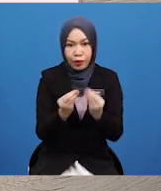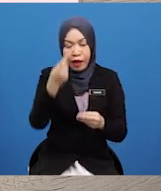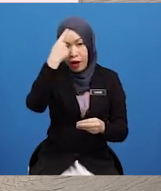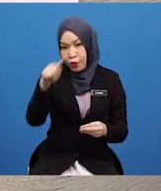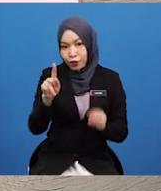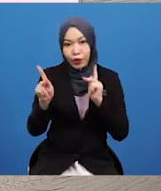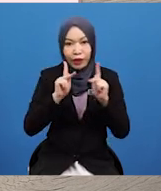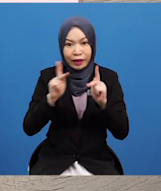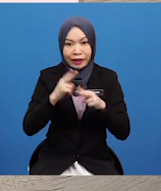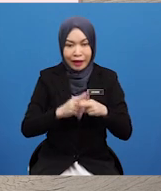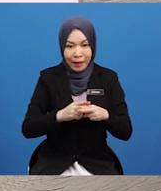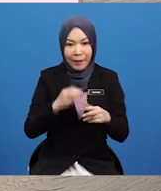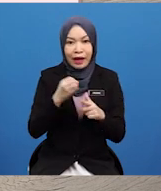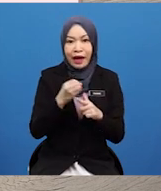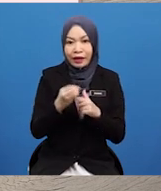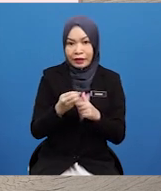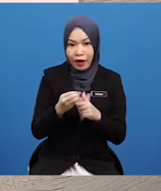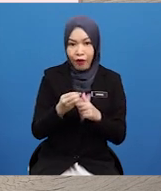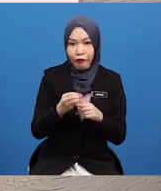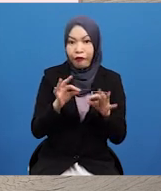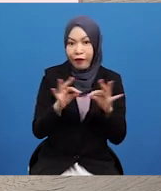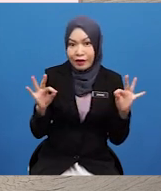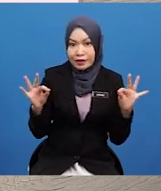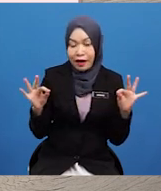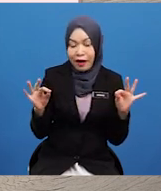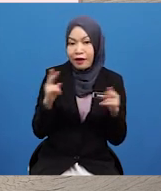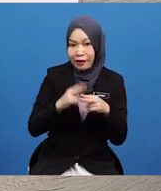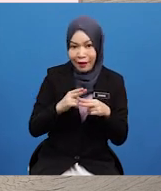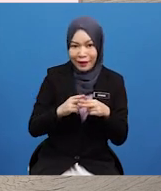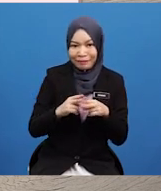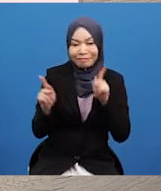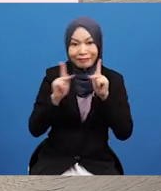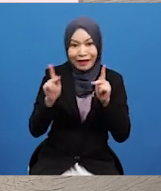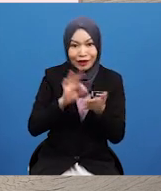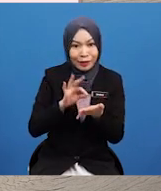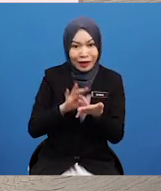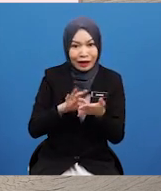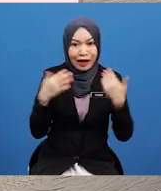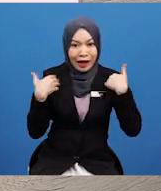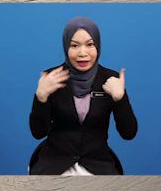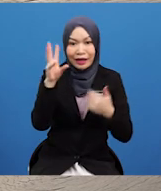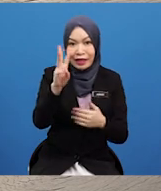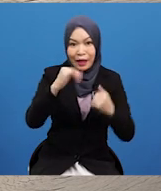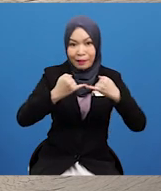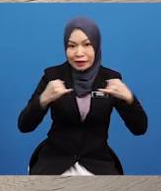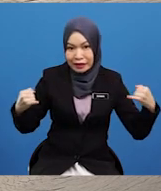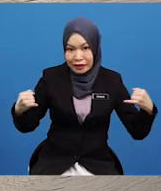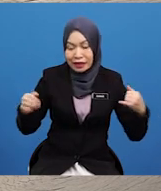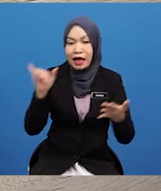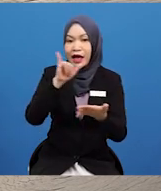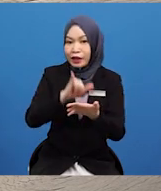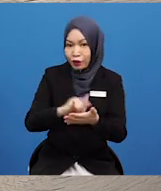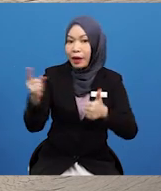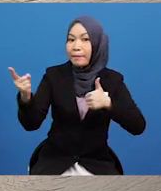kata nama atau frasa nama. Kata bilangan terbahagi kepada 6 jenis iaitu